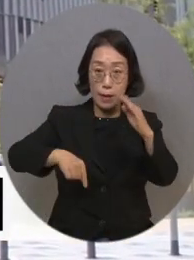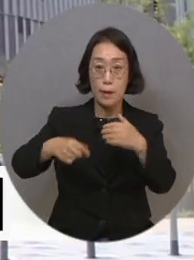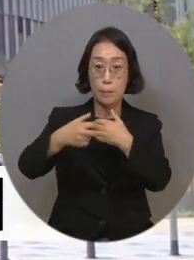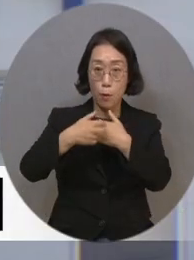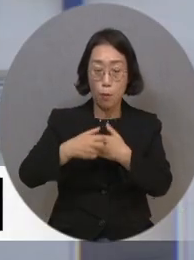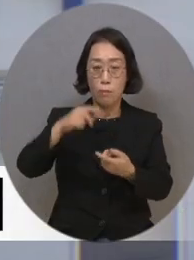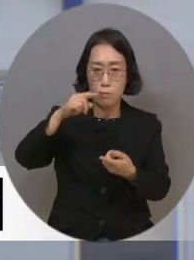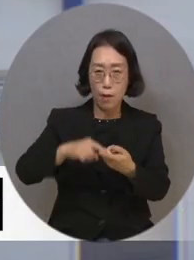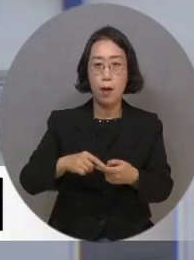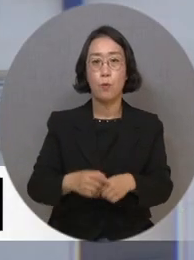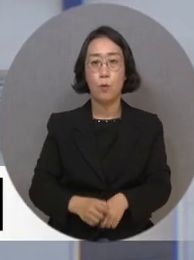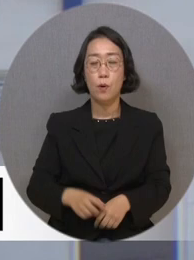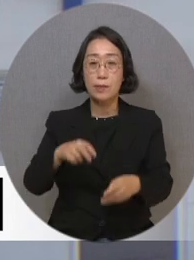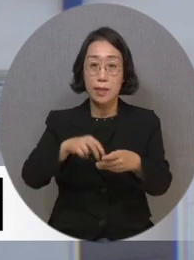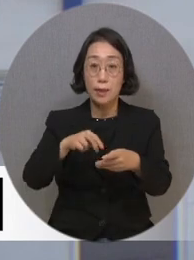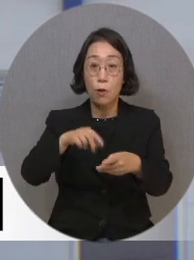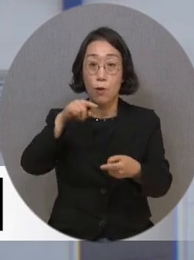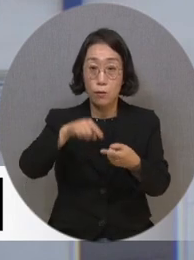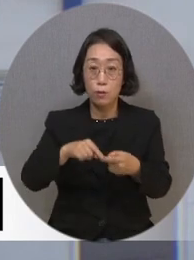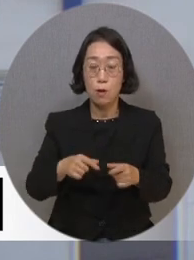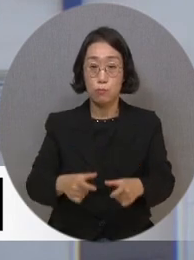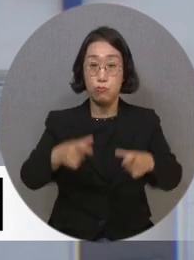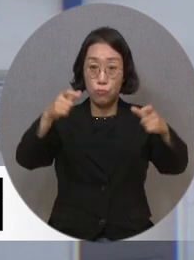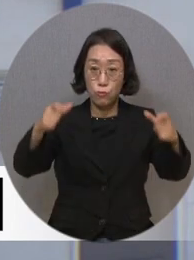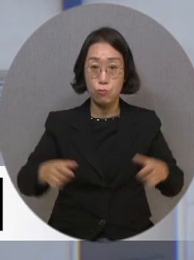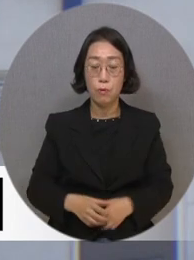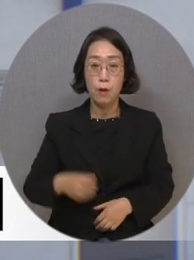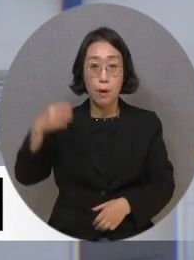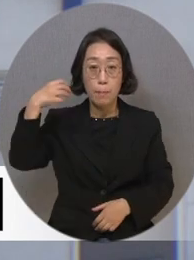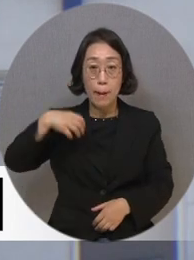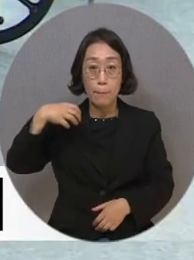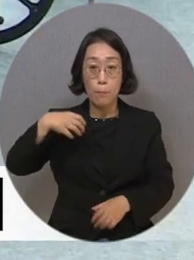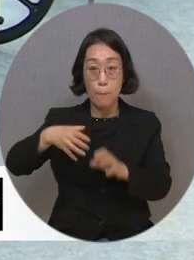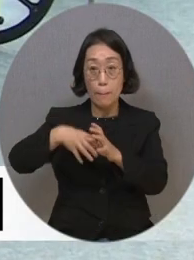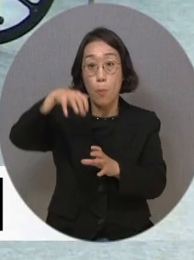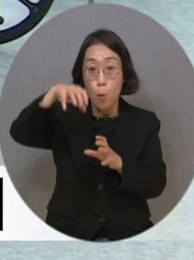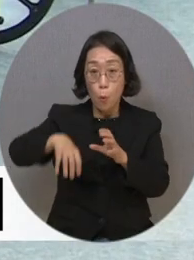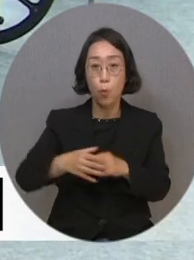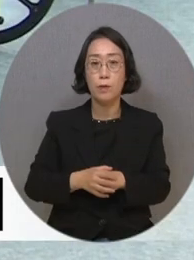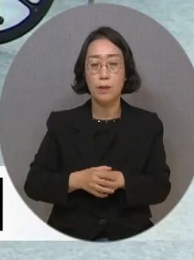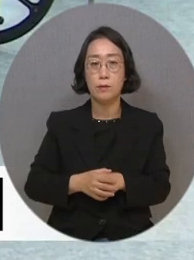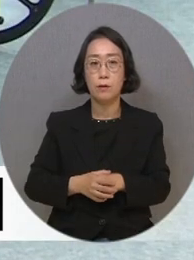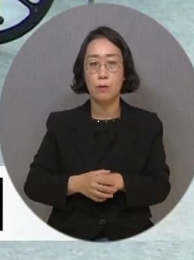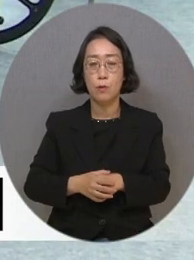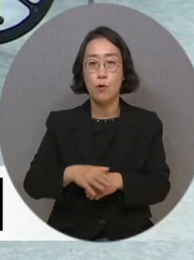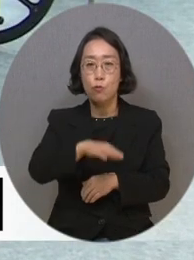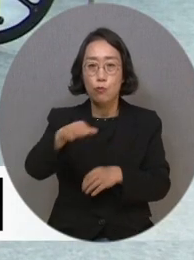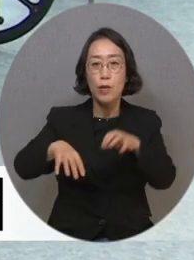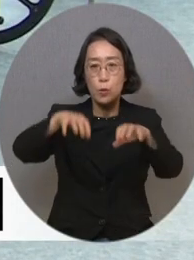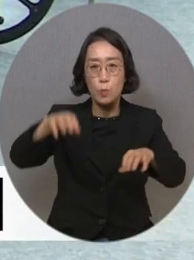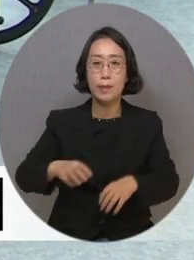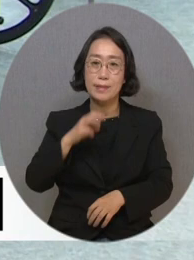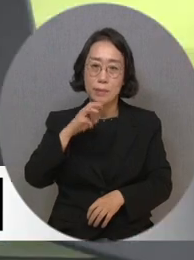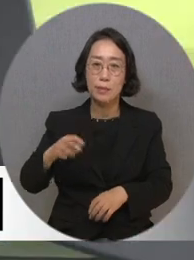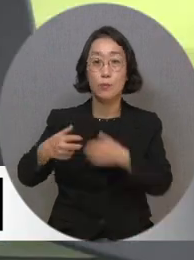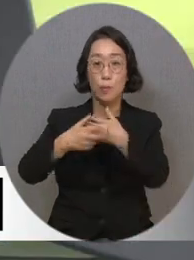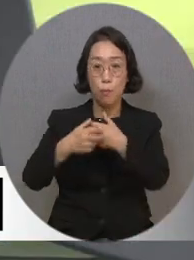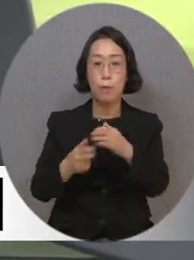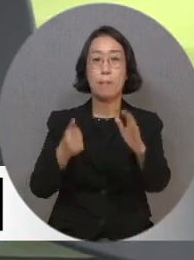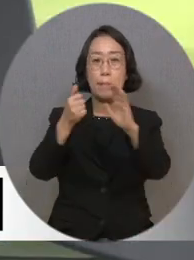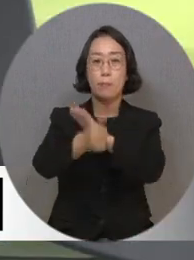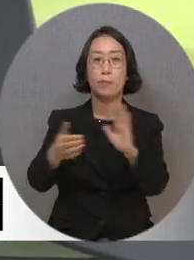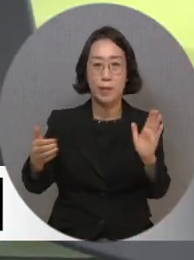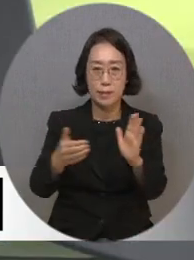확대를 앞두고 지난 10일 서울 마포구에 위치한 장기요양 제테 그류 센터인 우리 동네 30분 의원을